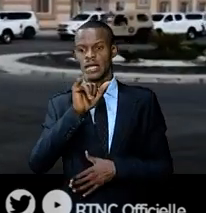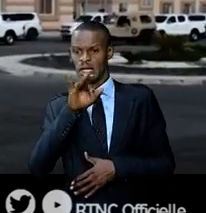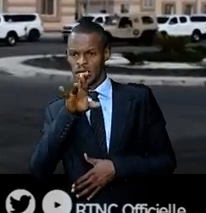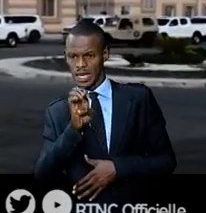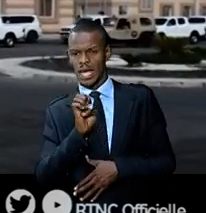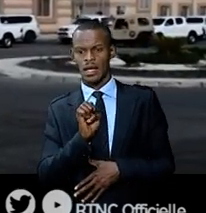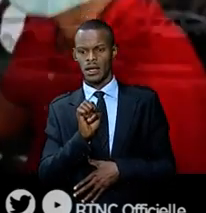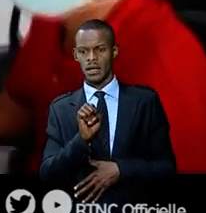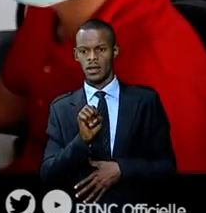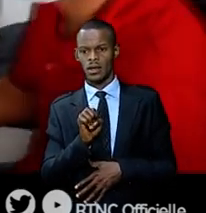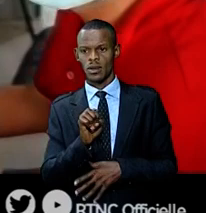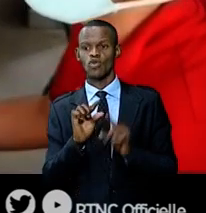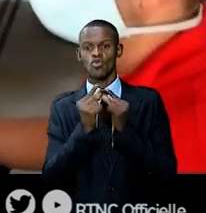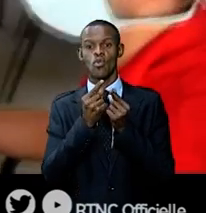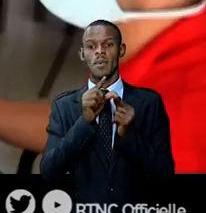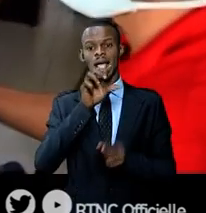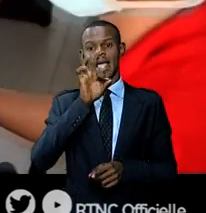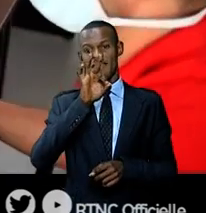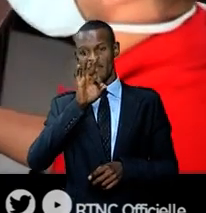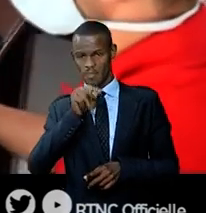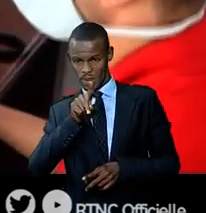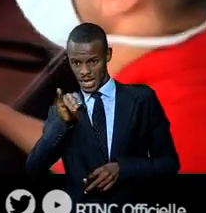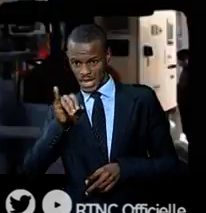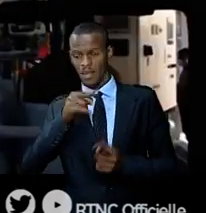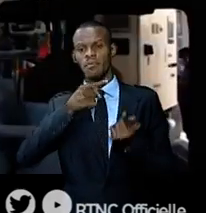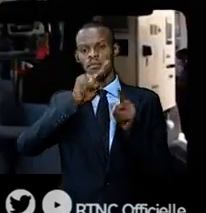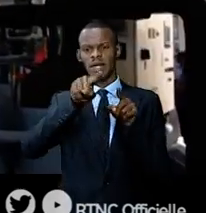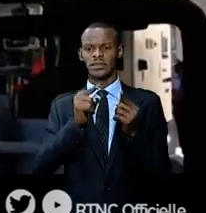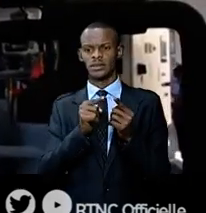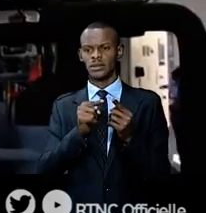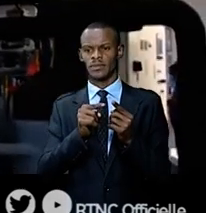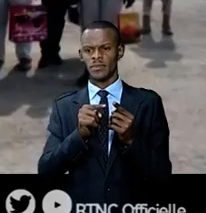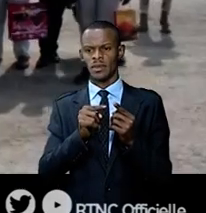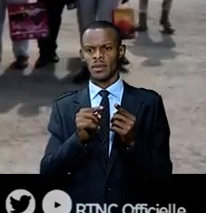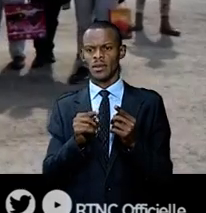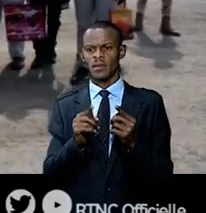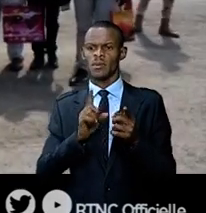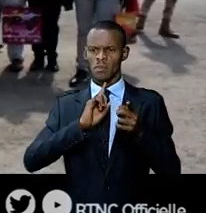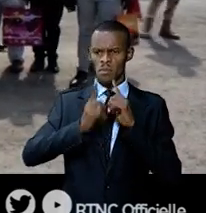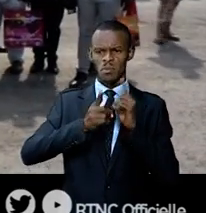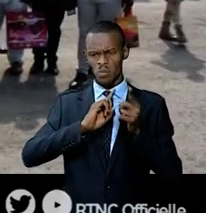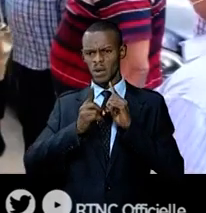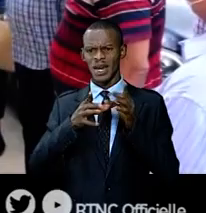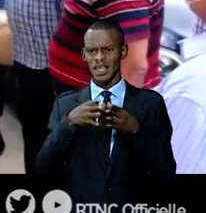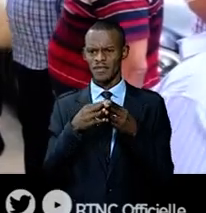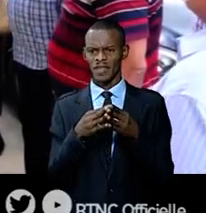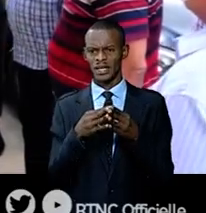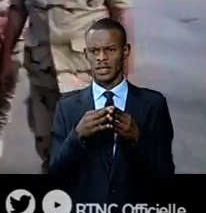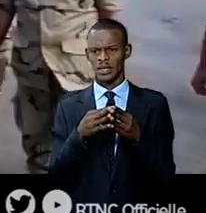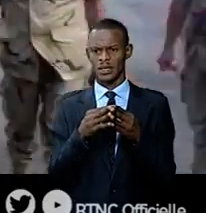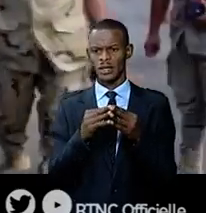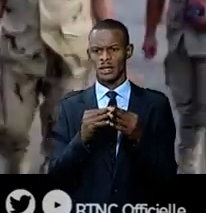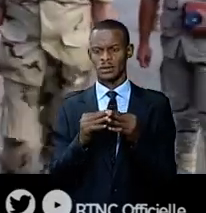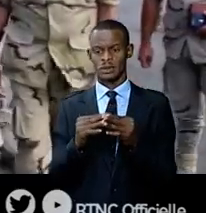et biologie d'aquatique, une entreprise de recherche, production, commercialisation de produits aquacoles gérée par l'armée égyptienne. Le sens